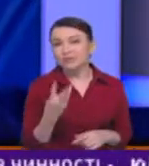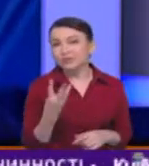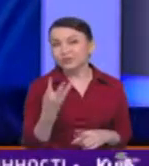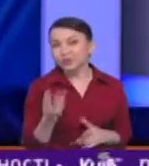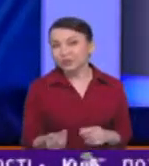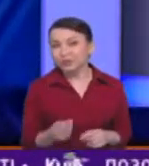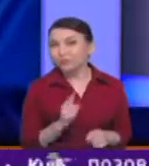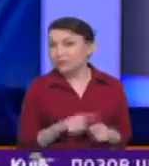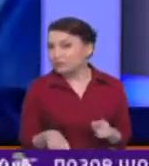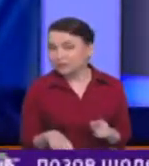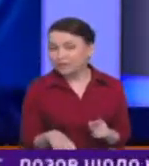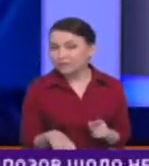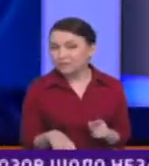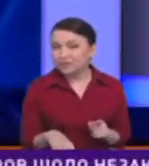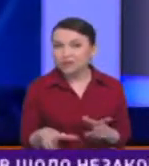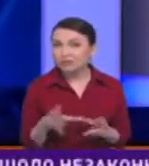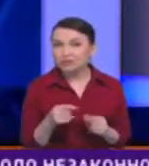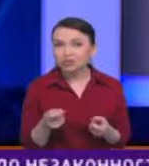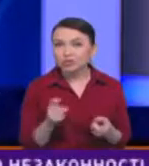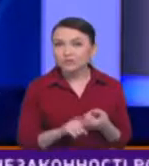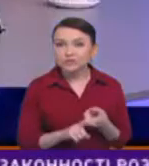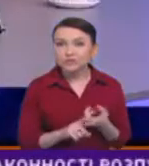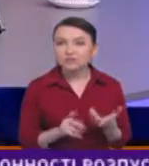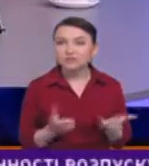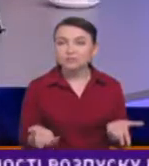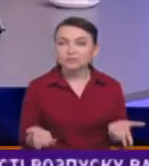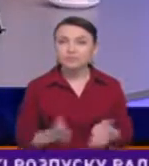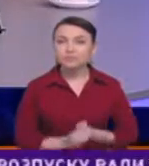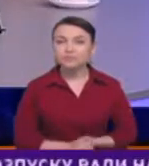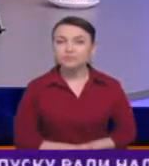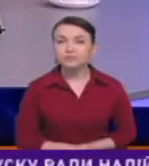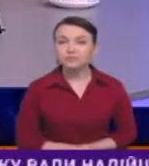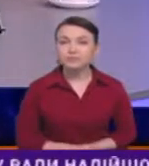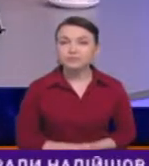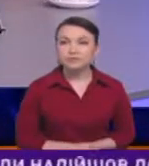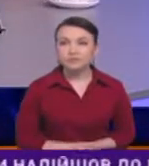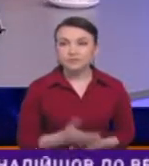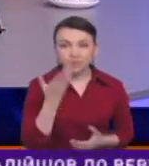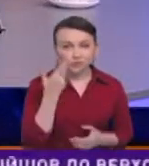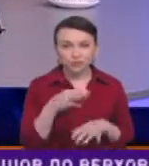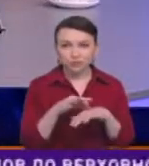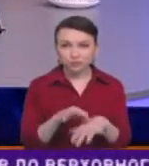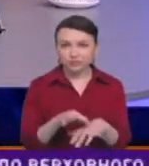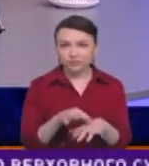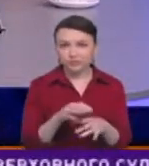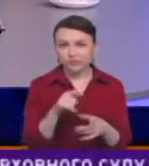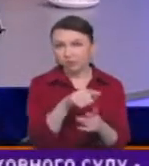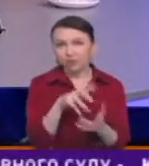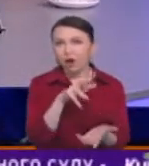Тобто все залежить... Це той від... Домішков, коли був? Ні, от зараз. А, референдум, цей, був зараз. Коли проводили